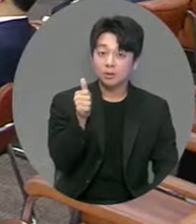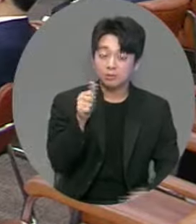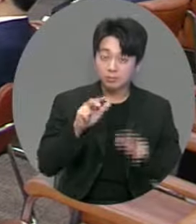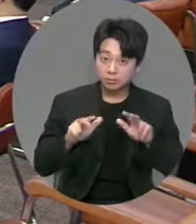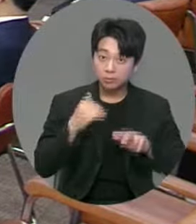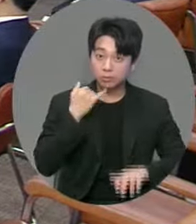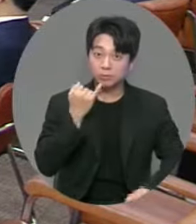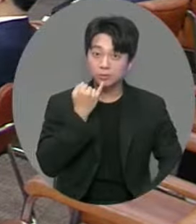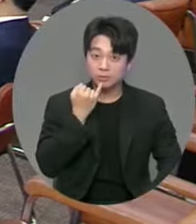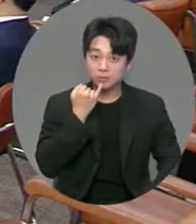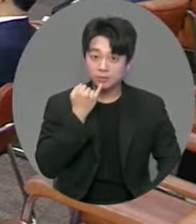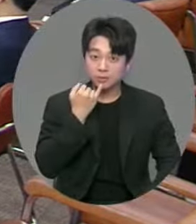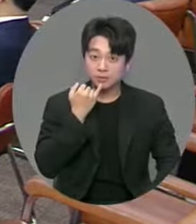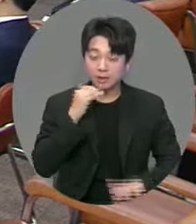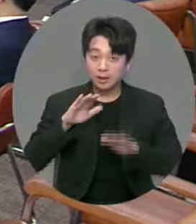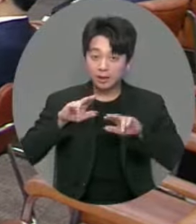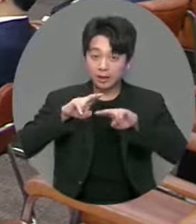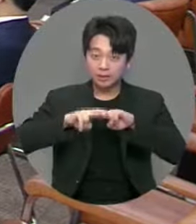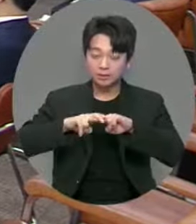네 알겠습니다.